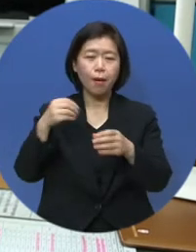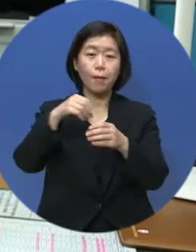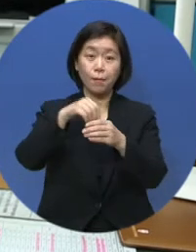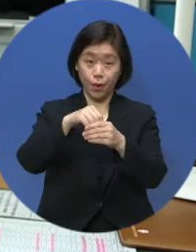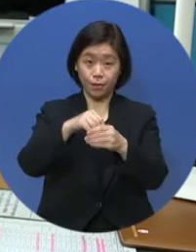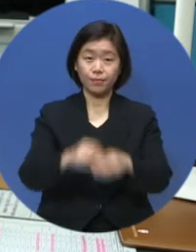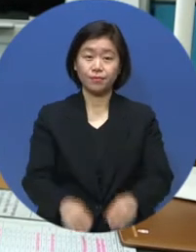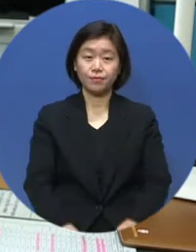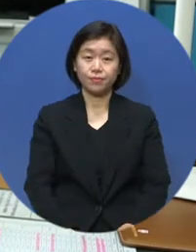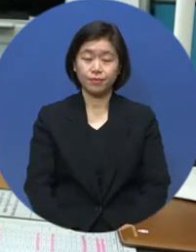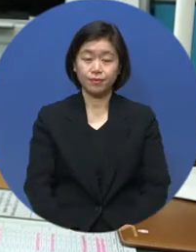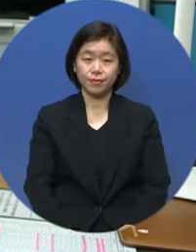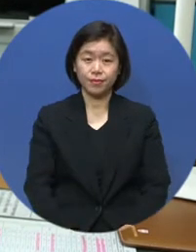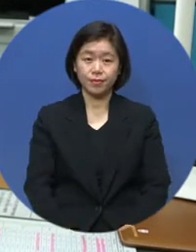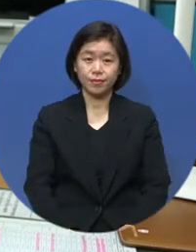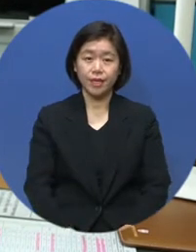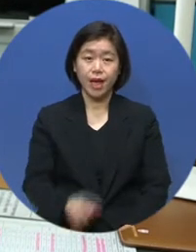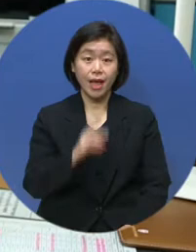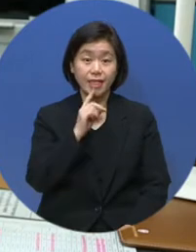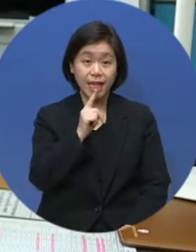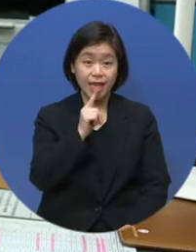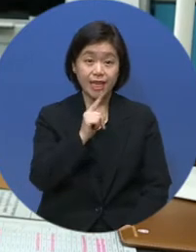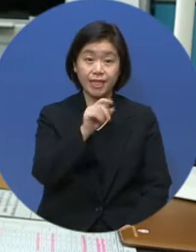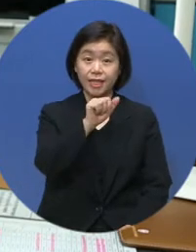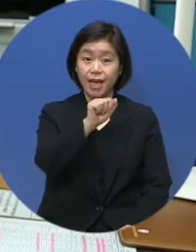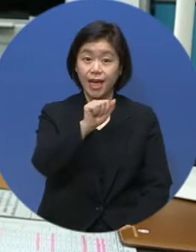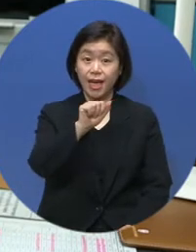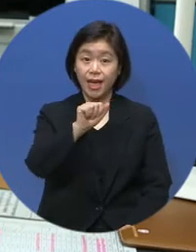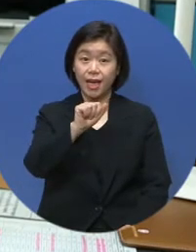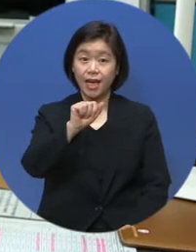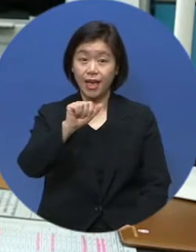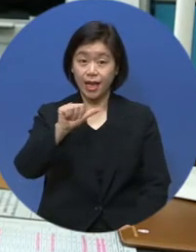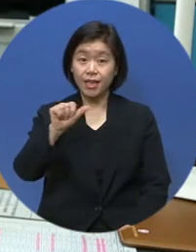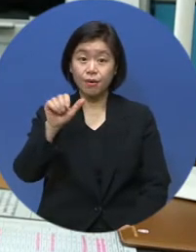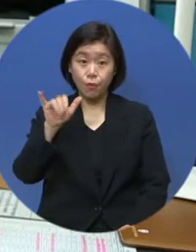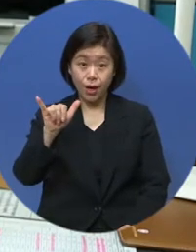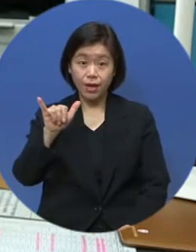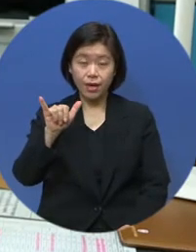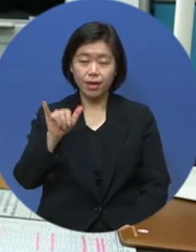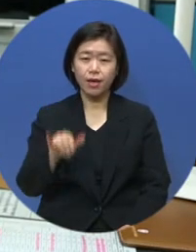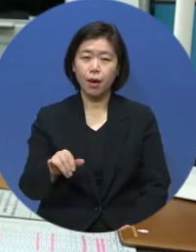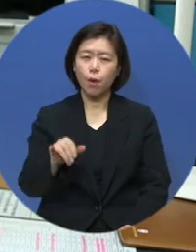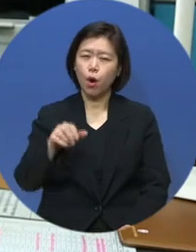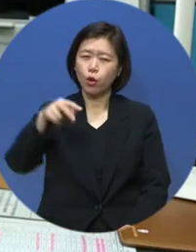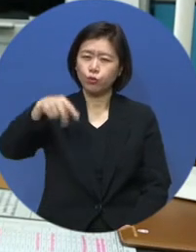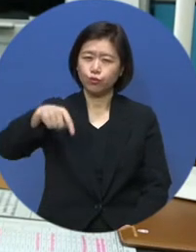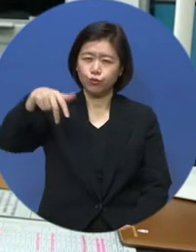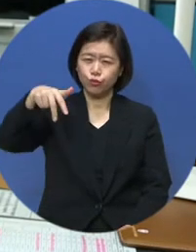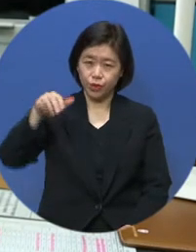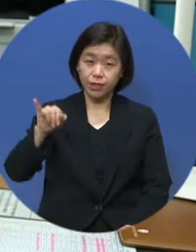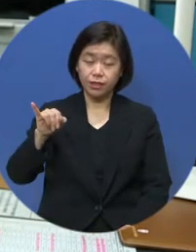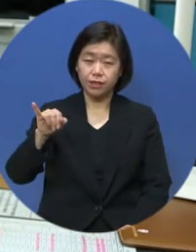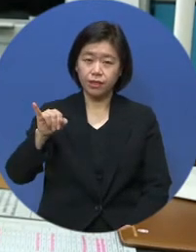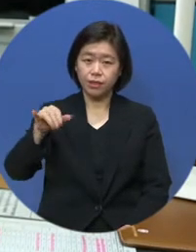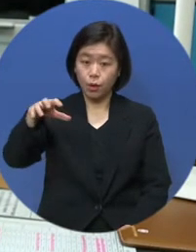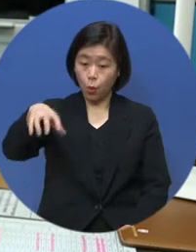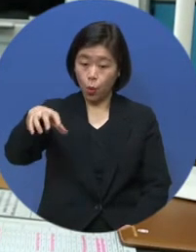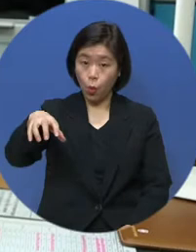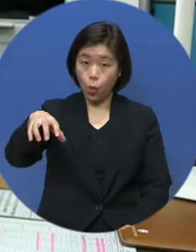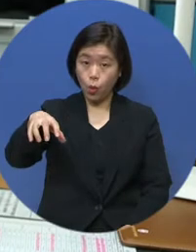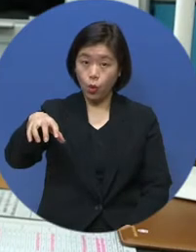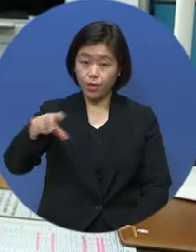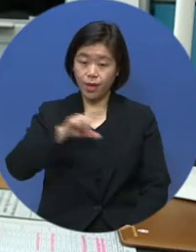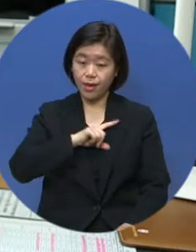있습니다. 세이는 수지 에이벌 스토리라는 이니셜을 사용했는데요.